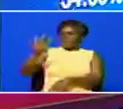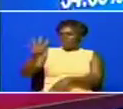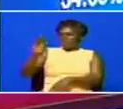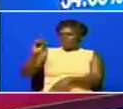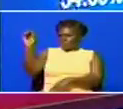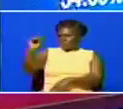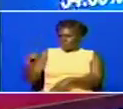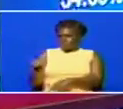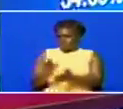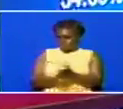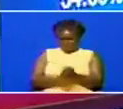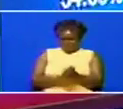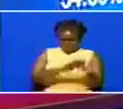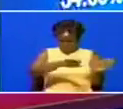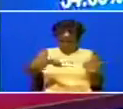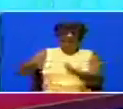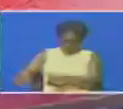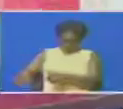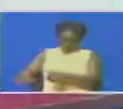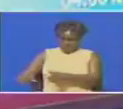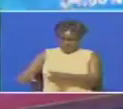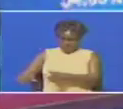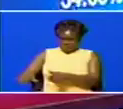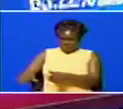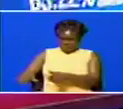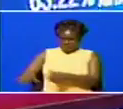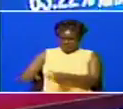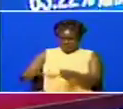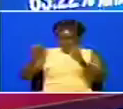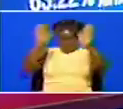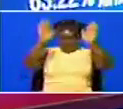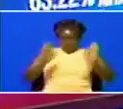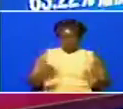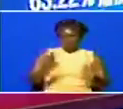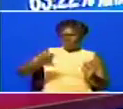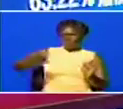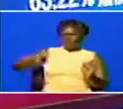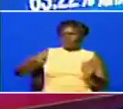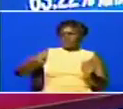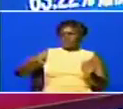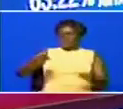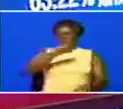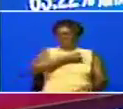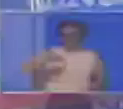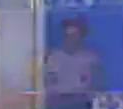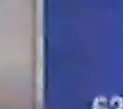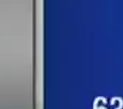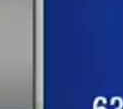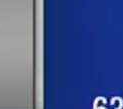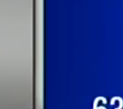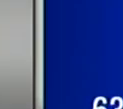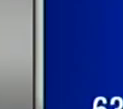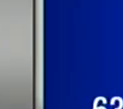kura zilizopigwa. Kutoka Kirinyaga tuelekee katika kaunti ya Kisumu, mtazamaji, ambapo seneta Profesa Nyang Nyong'o